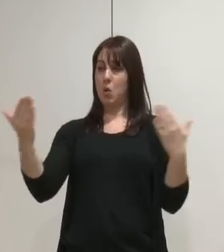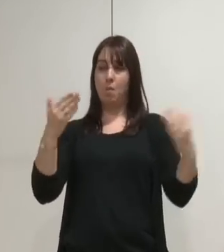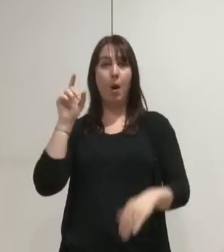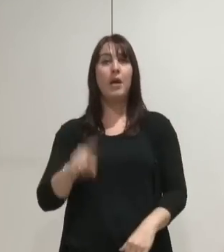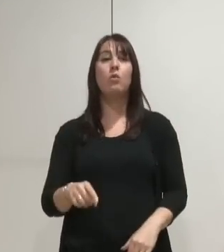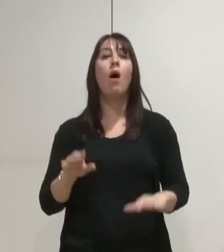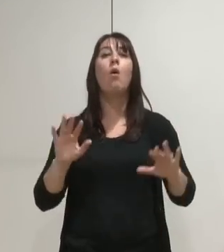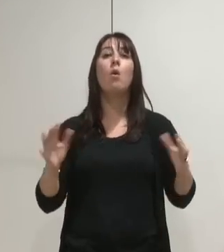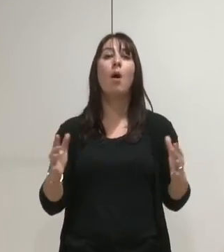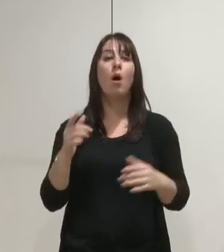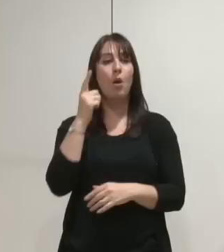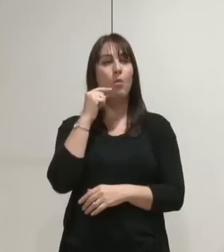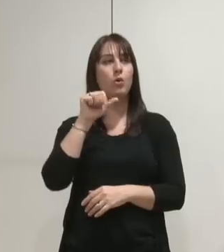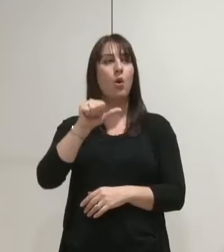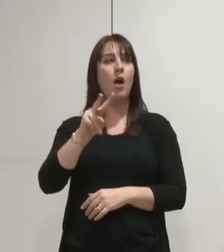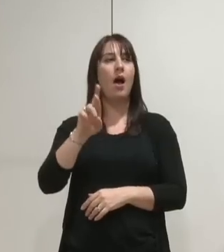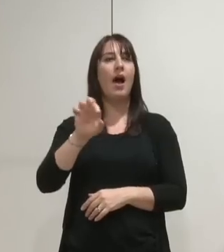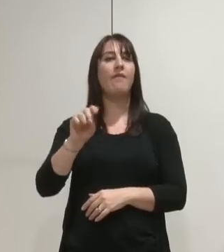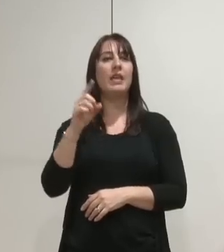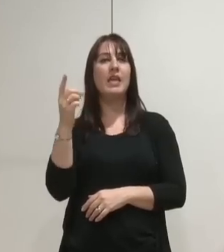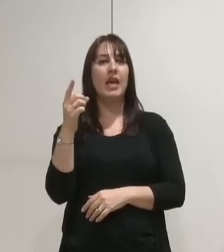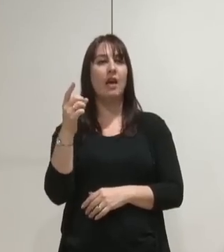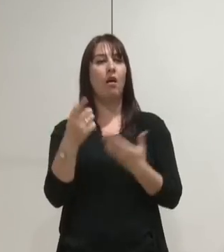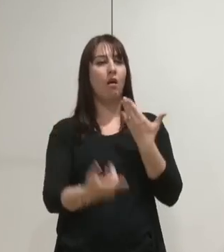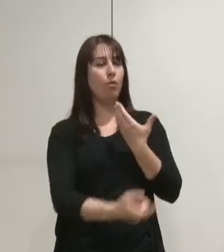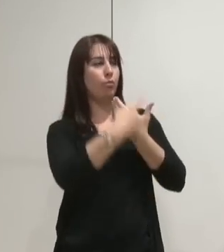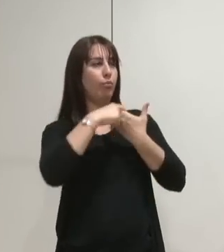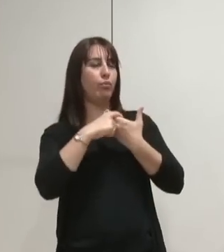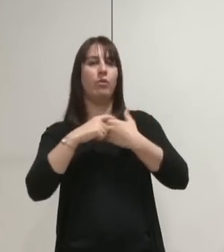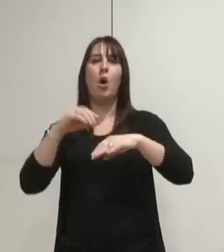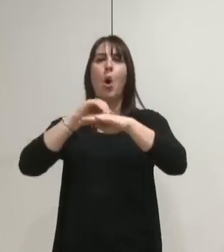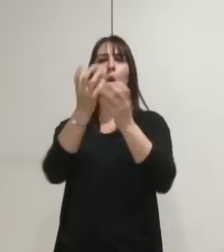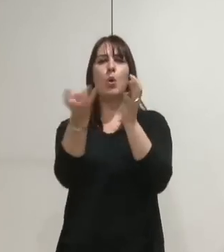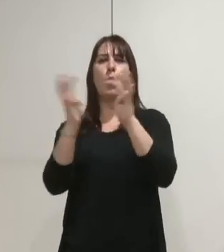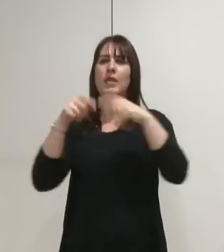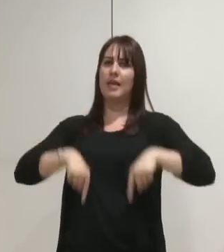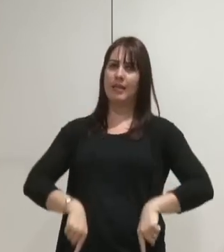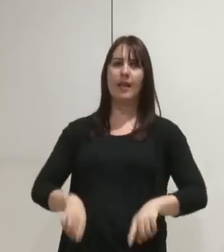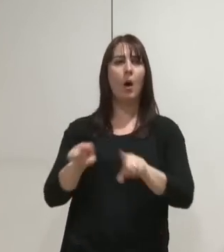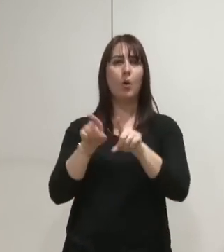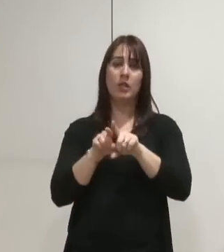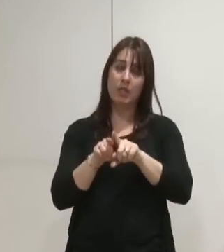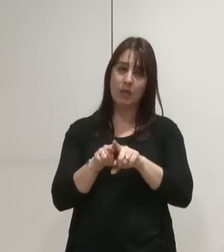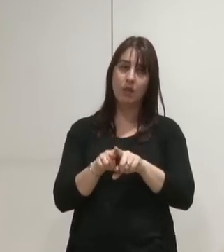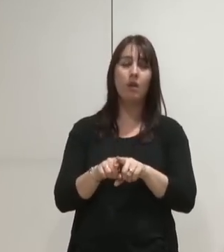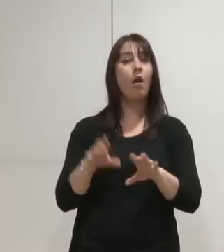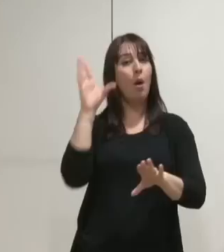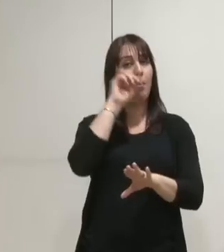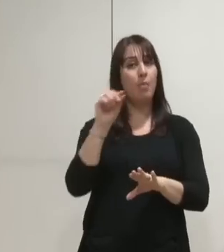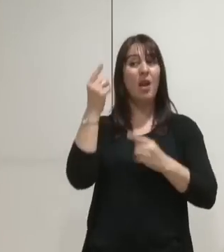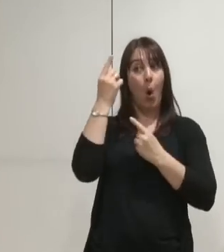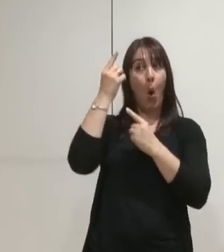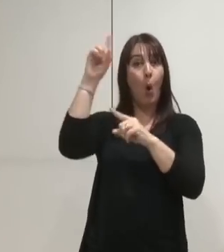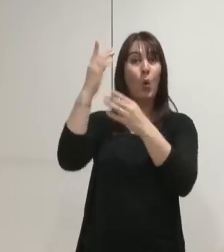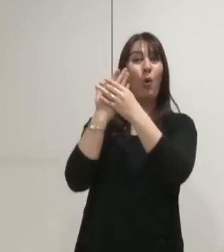des é par rmond avrier et dont le Conseil d'État a fini par dire le droit tout en reconnaissant qu'entre le moment où le recours avait été